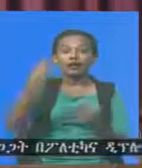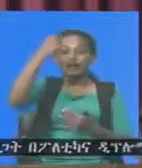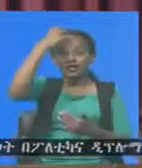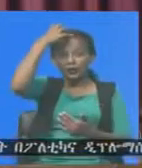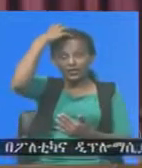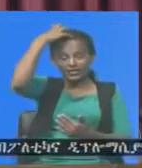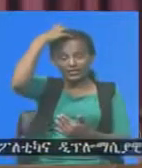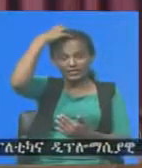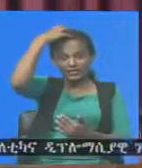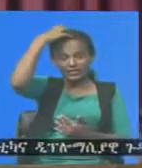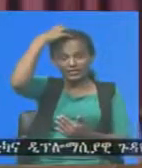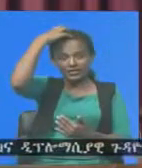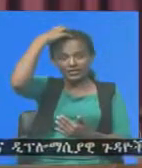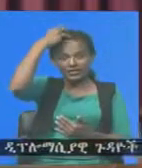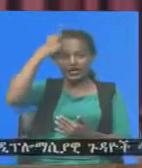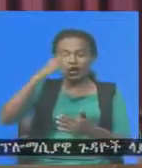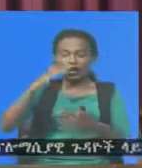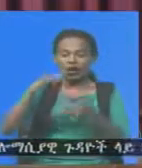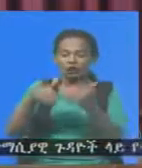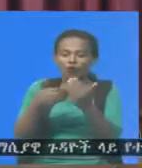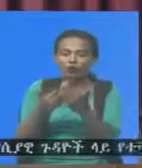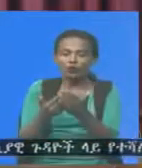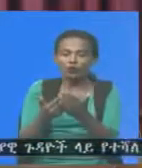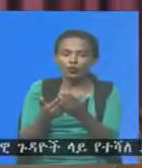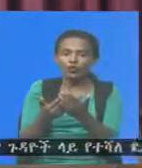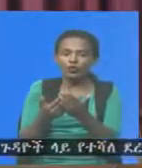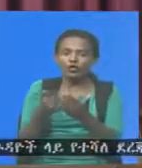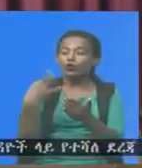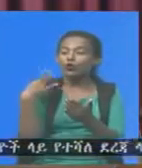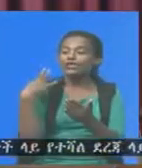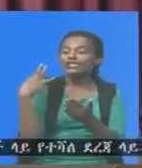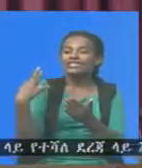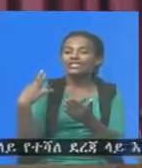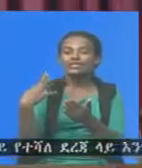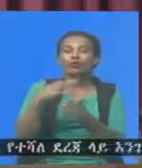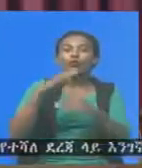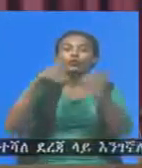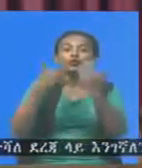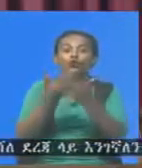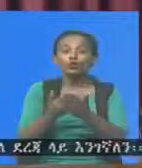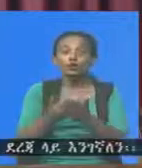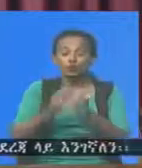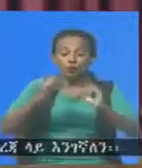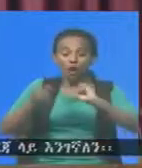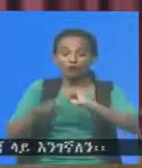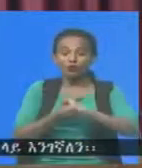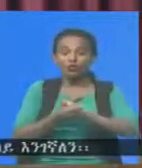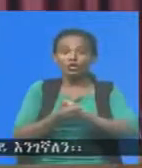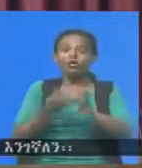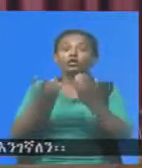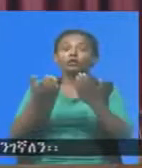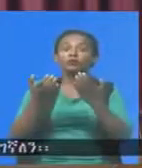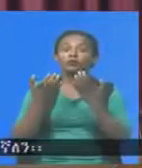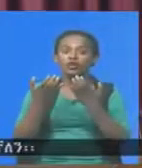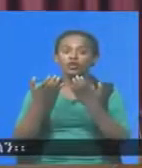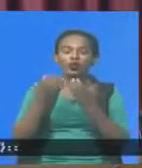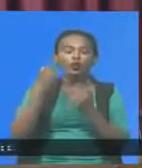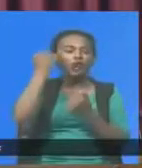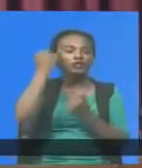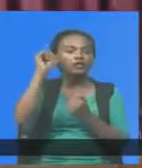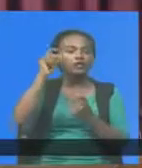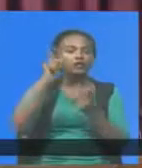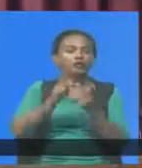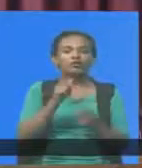ከመንግስት ሞኖፖሊ ወደ ግል ሞኖፖሊ ማዞር የምንፈልገውን ሐሳብ የሚያሳካ አይደለም